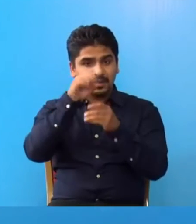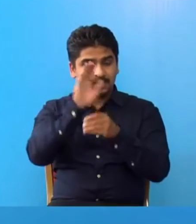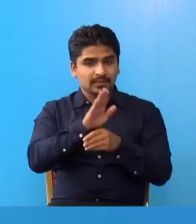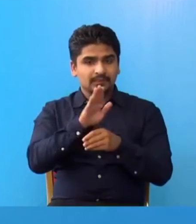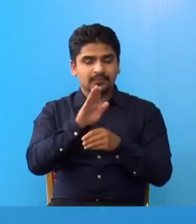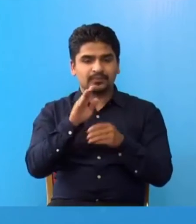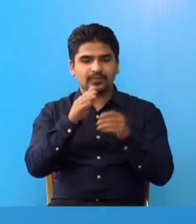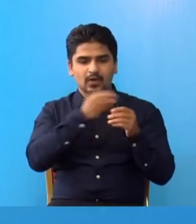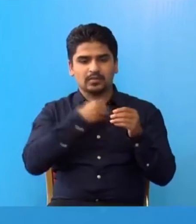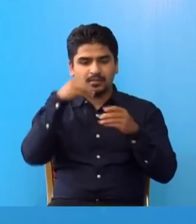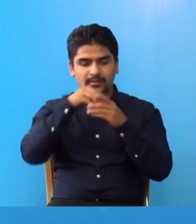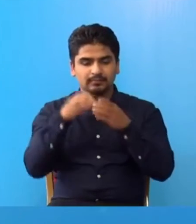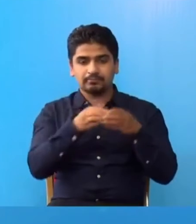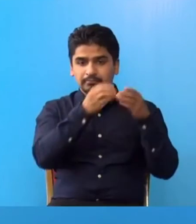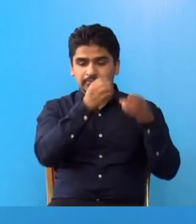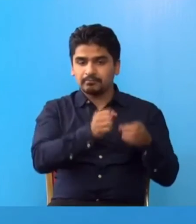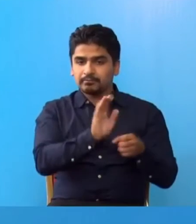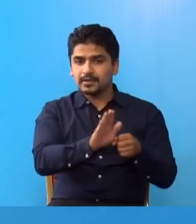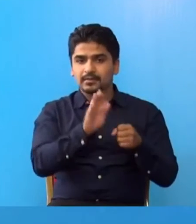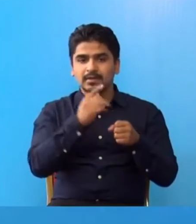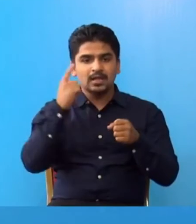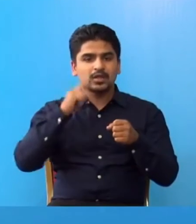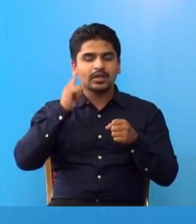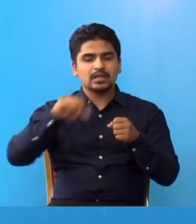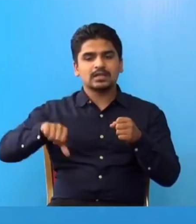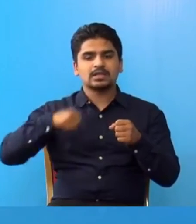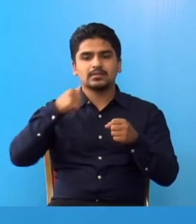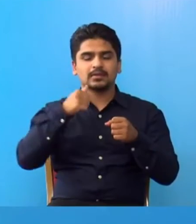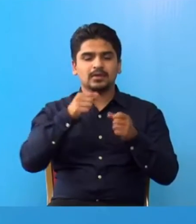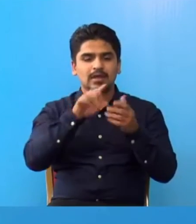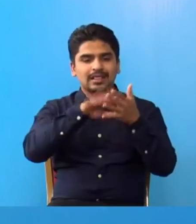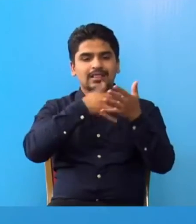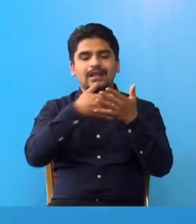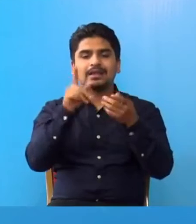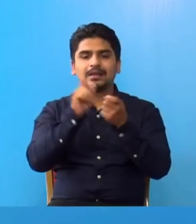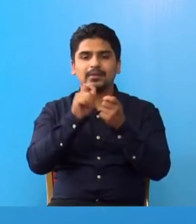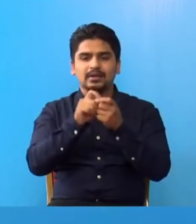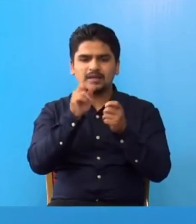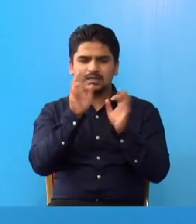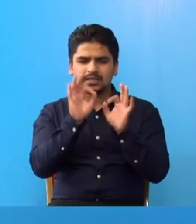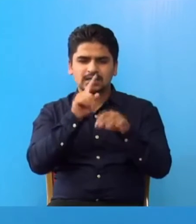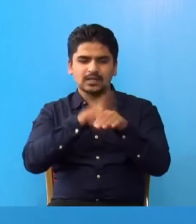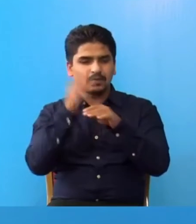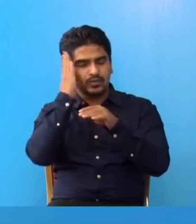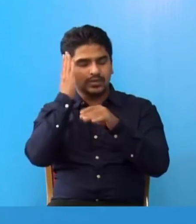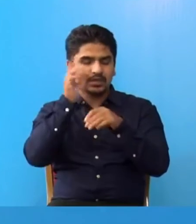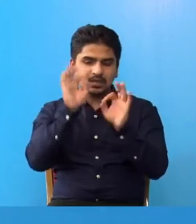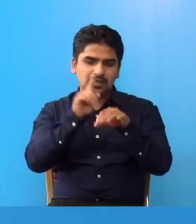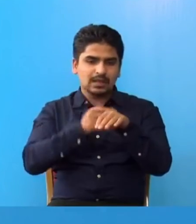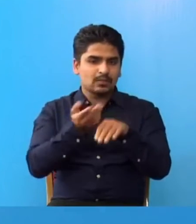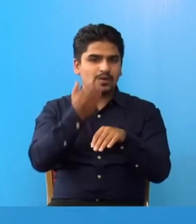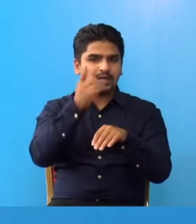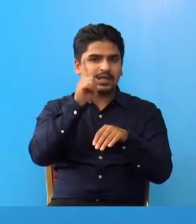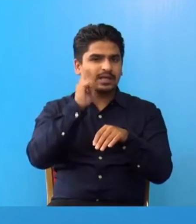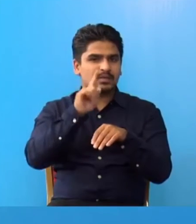चाऊंँ आइसओलेशन मा चाऊंँ बने हामें नईनिक जीवन चारिया लायी ए। रूटीन बनाया हो हमें ठीक तायम में शुतने ठीक तायम में उथने एक